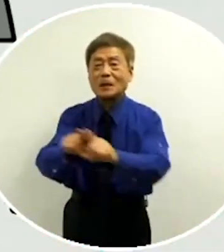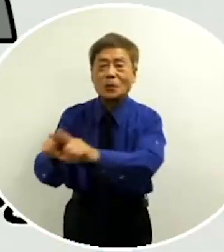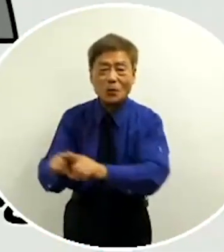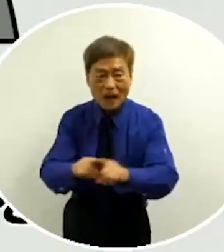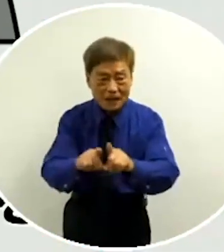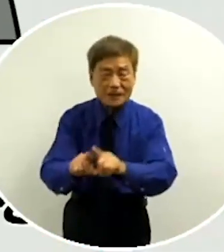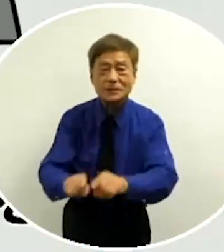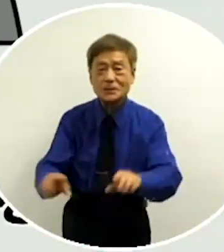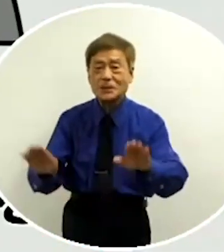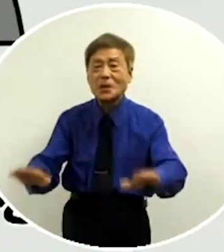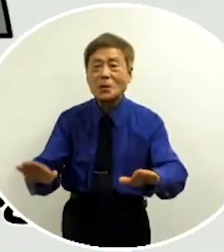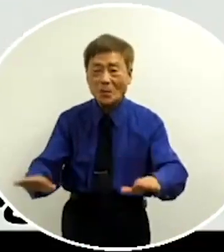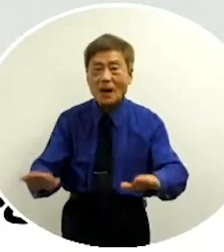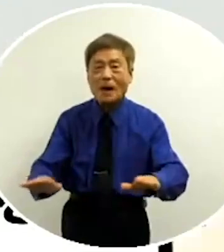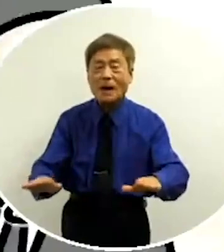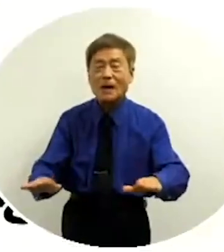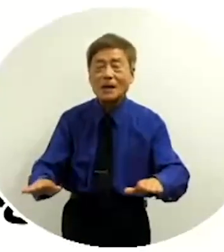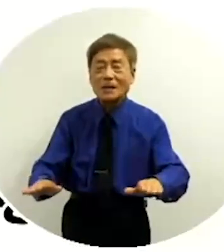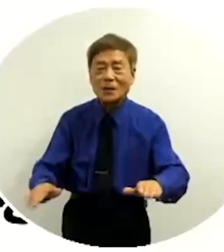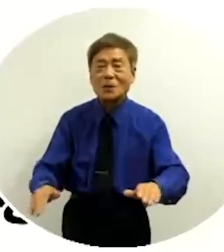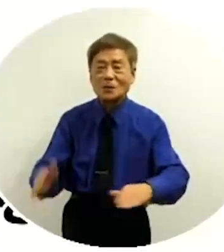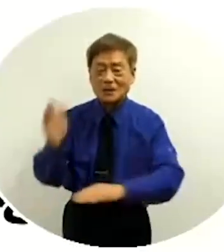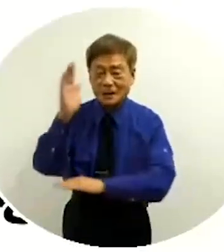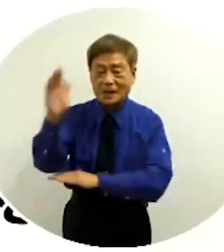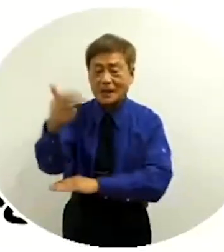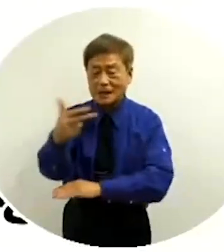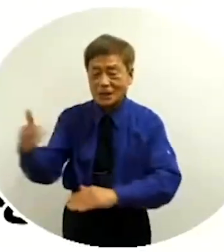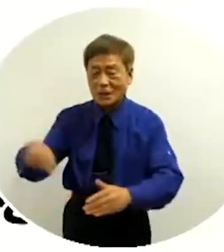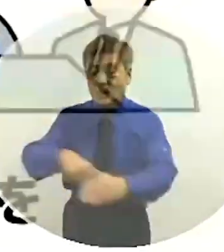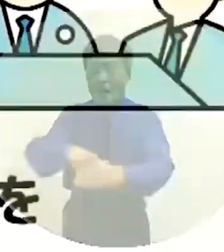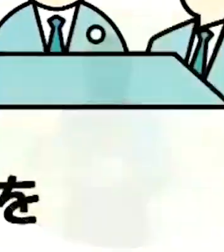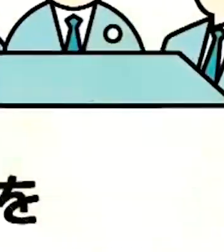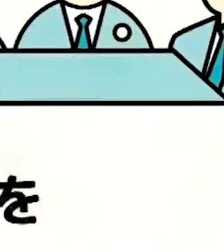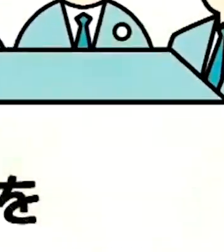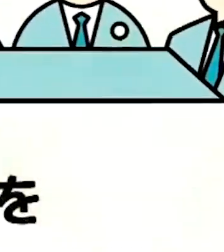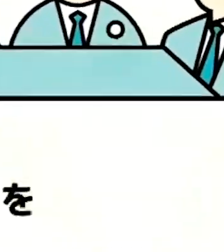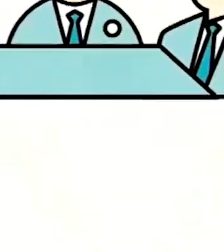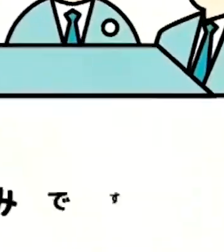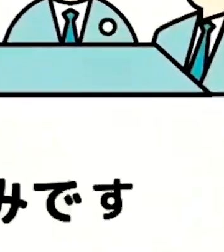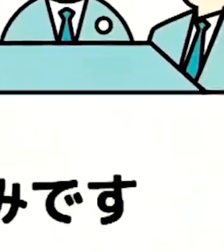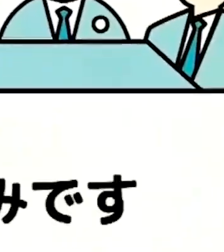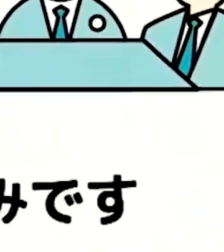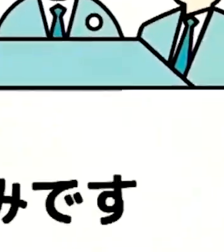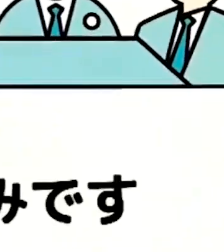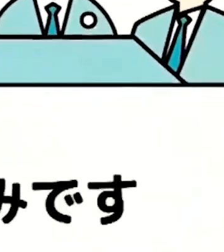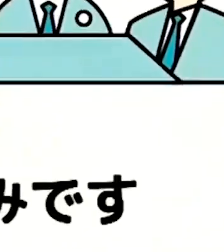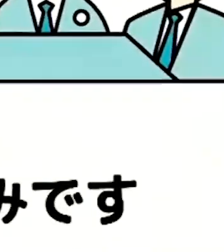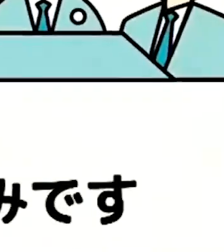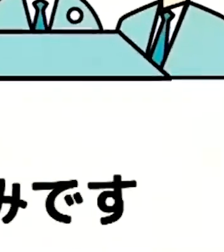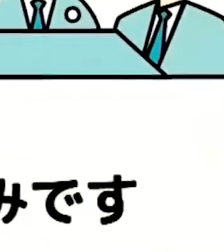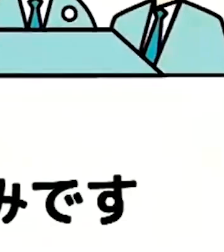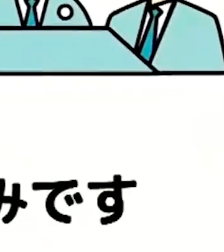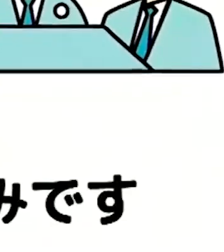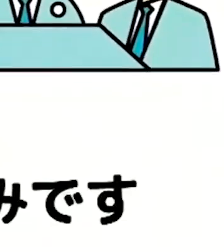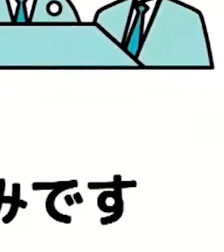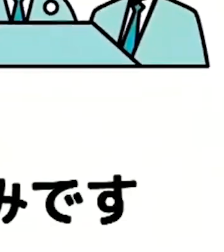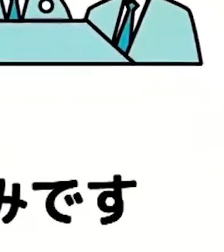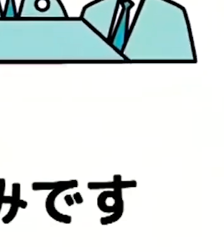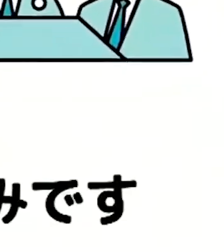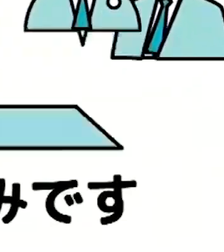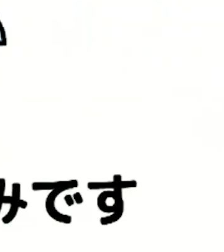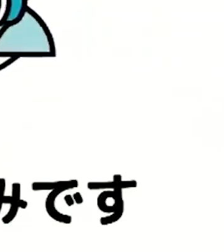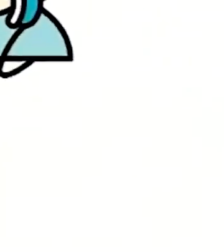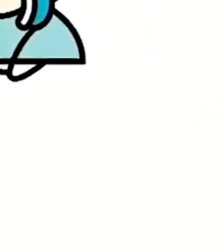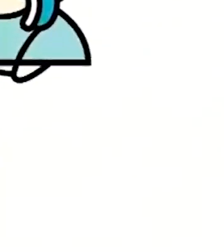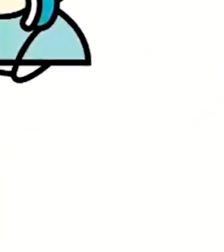現在のポップダウン型の政治をボトムアップ型へ変えていく仕組みです